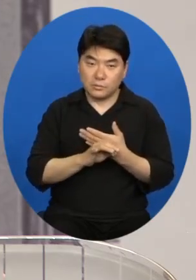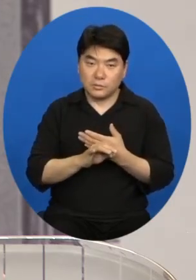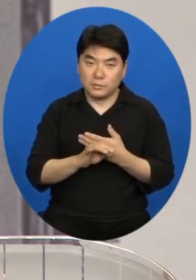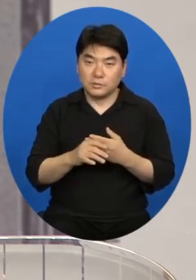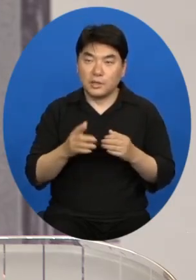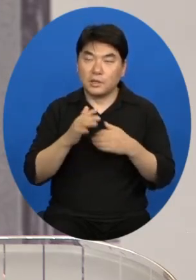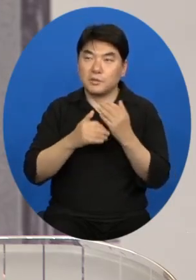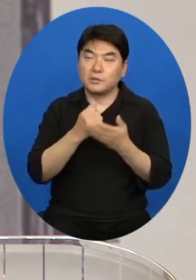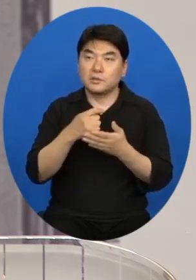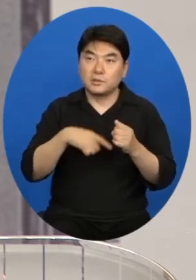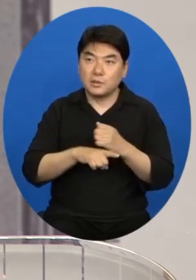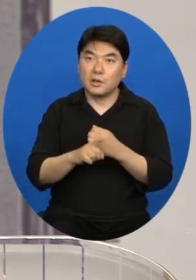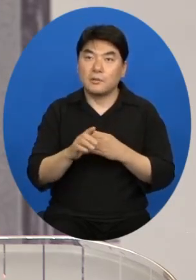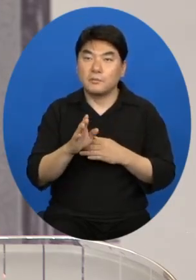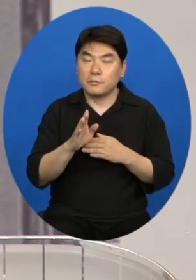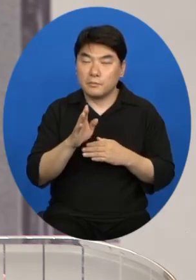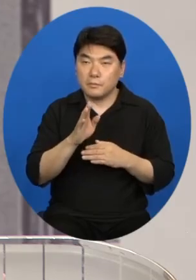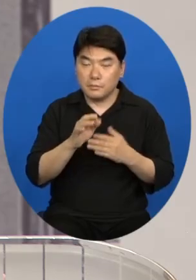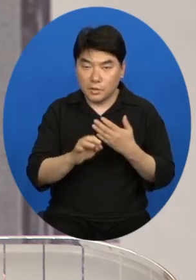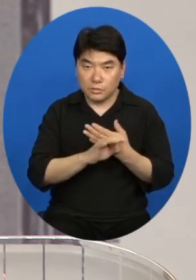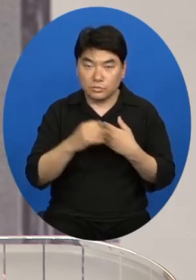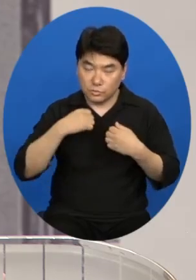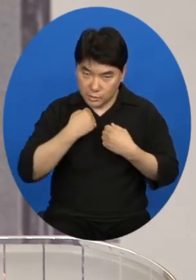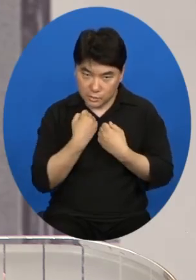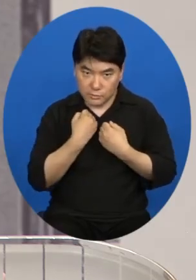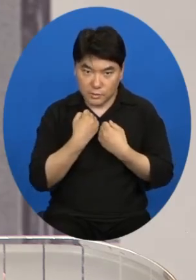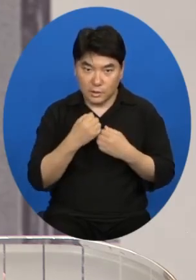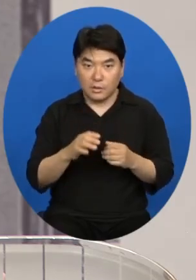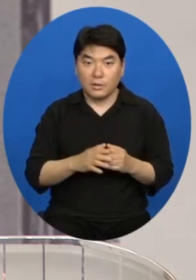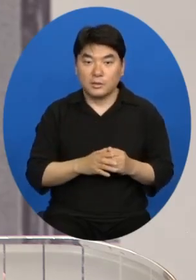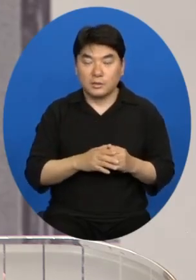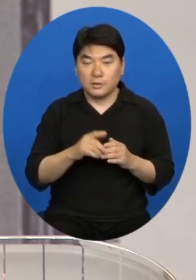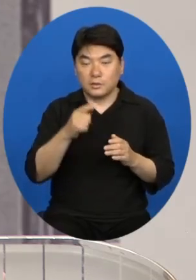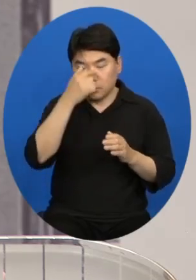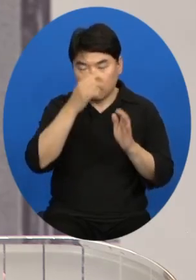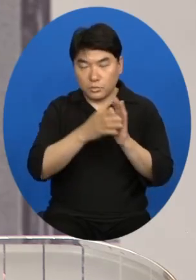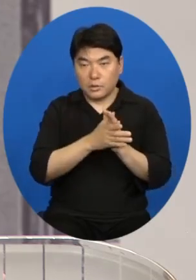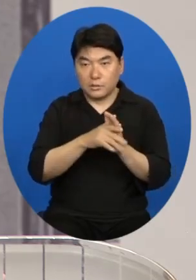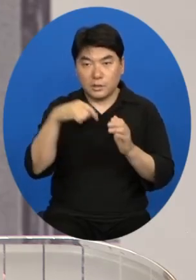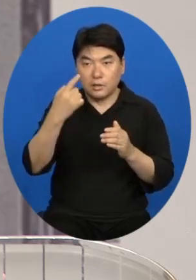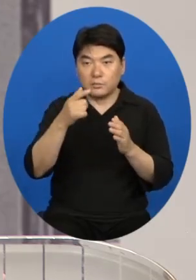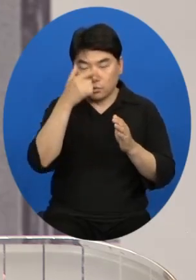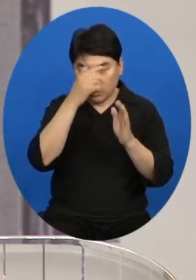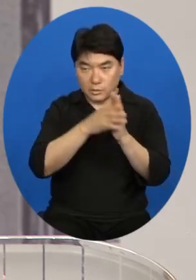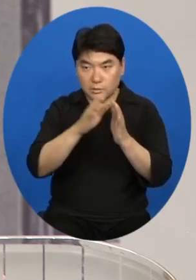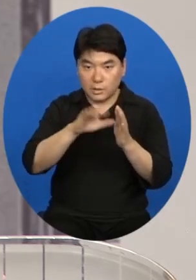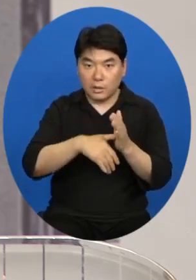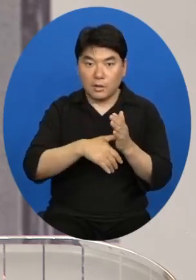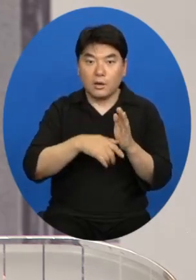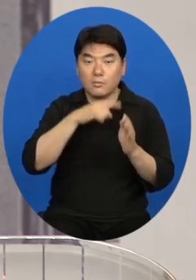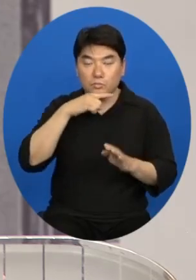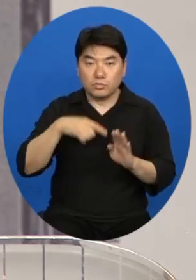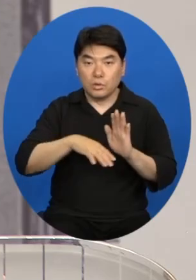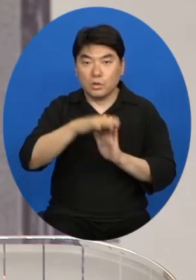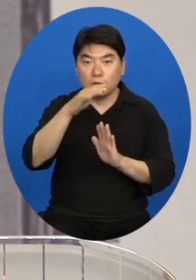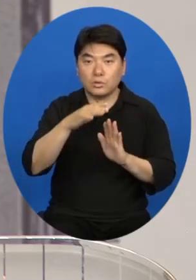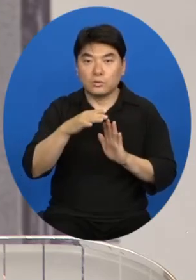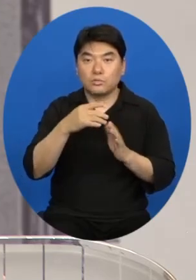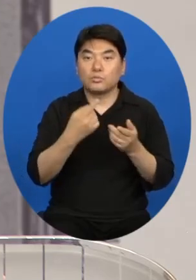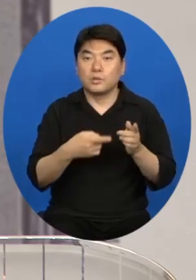평소에 이분이 전혀 개의치 않았던 북한에 대해서 기도를 하겠다는 마음이 들어서 북한 동포를 위해서 기도하게